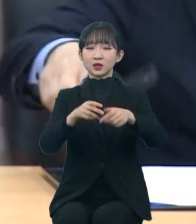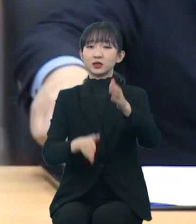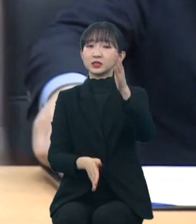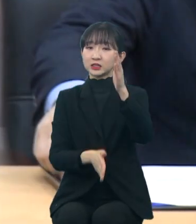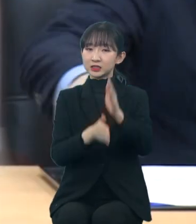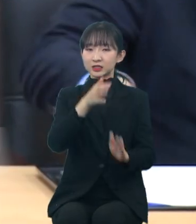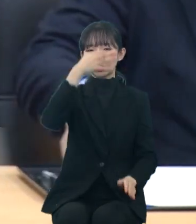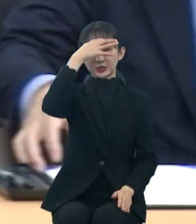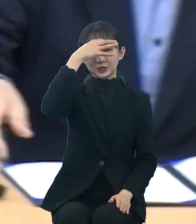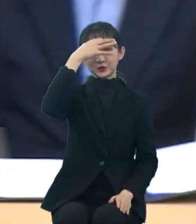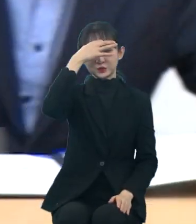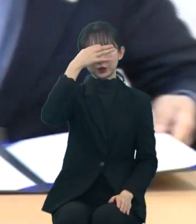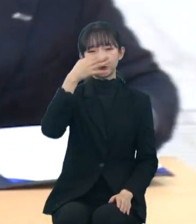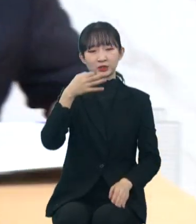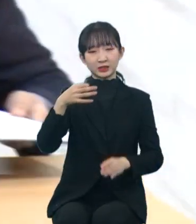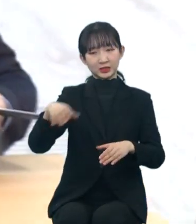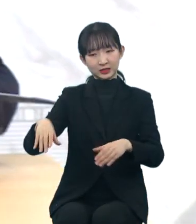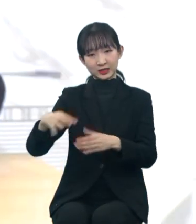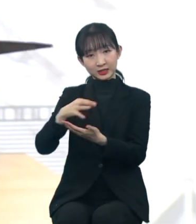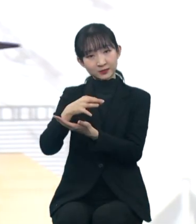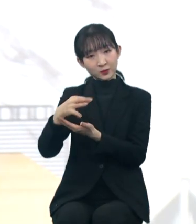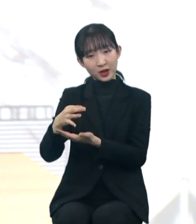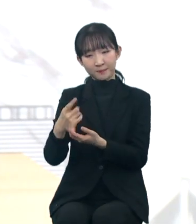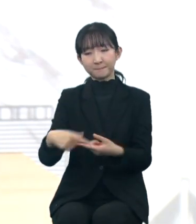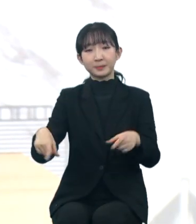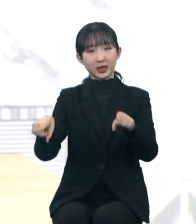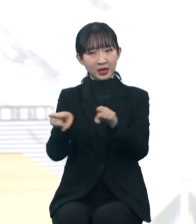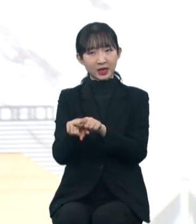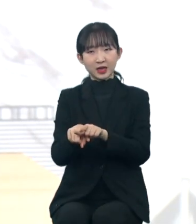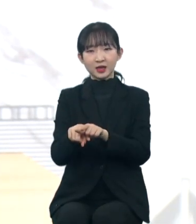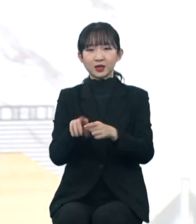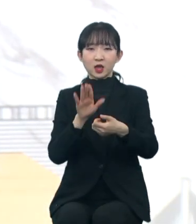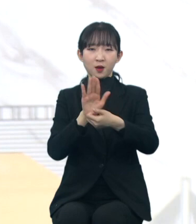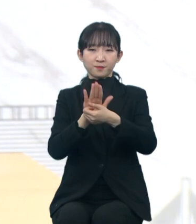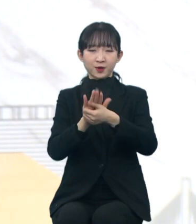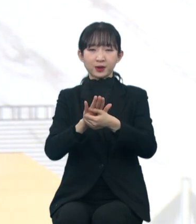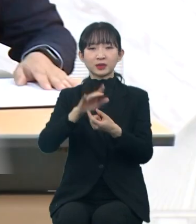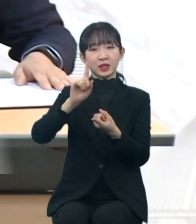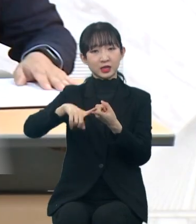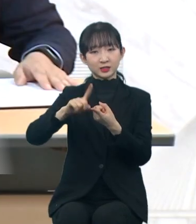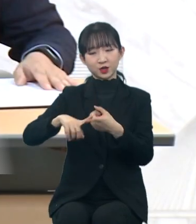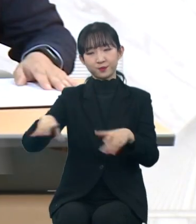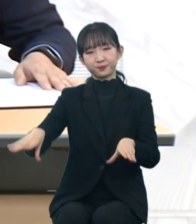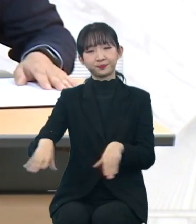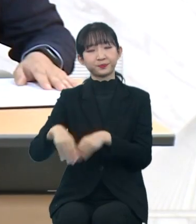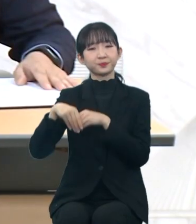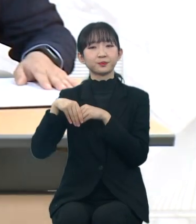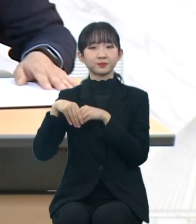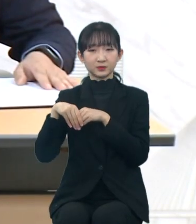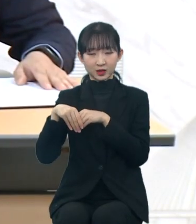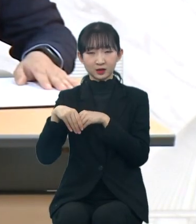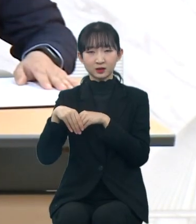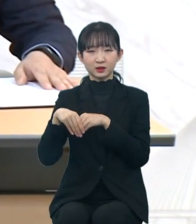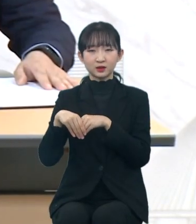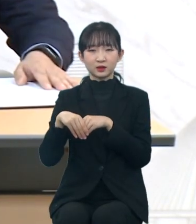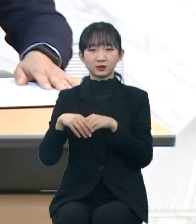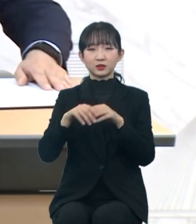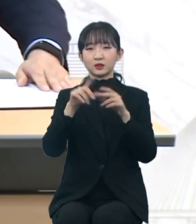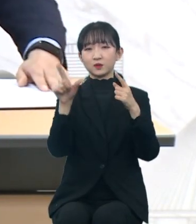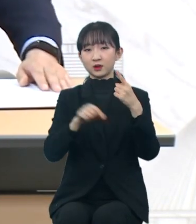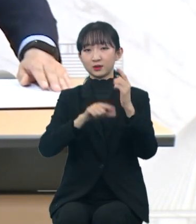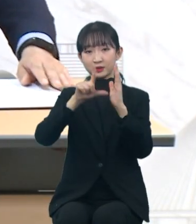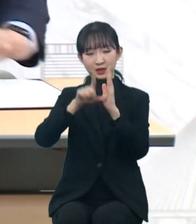인천시는 기술보증기금과 지난 5일 협약보증 지원 사업 확대 업무 협약을 체결했습니다. 지난달